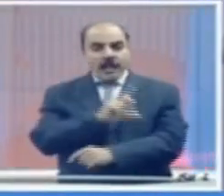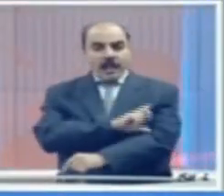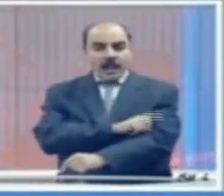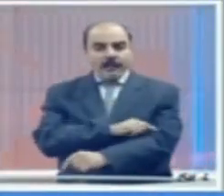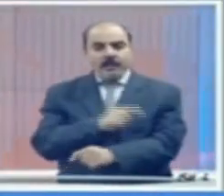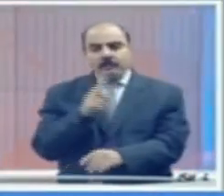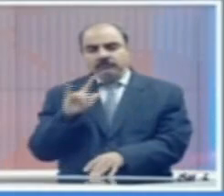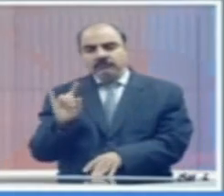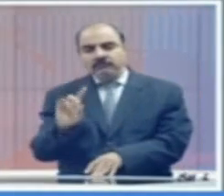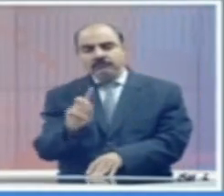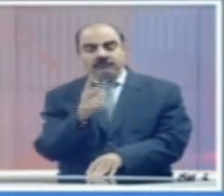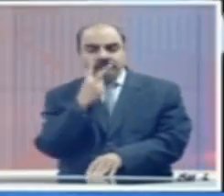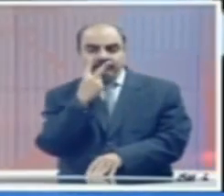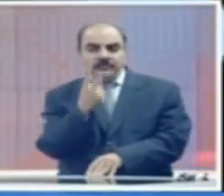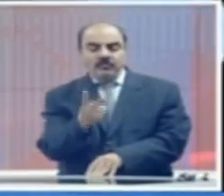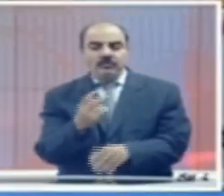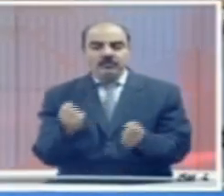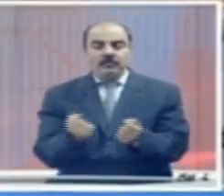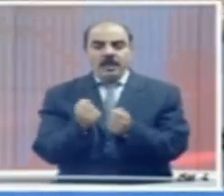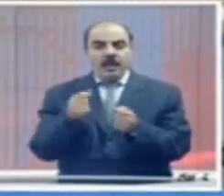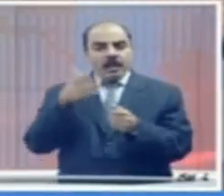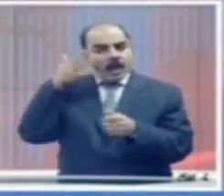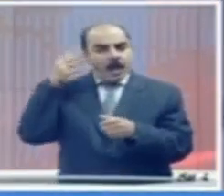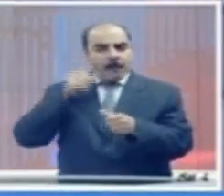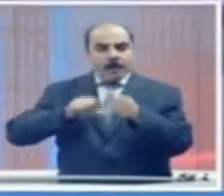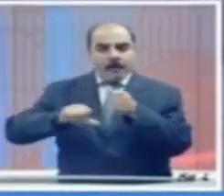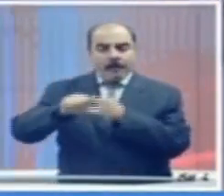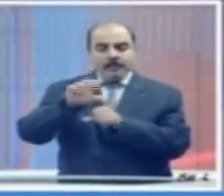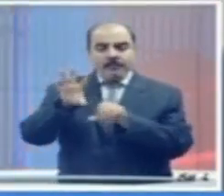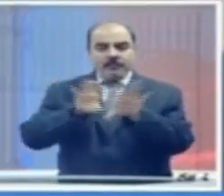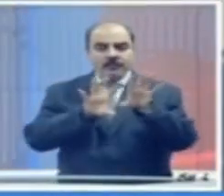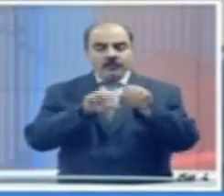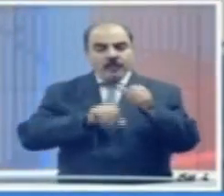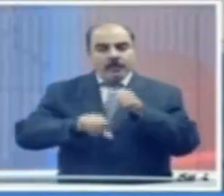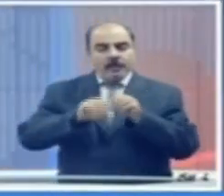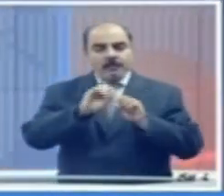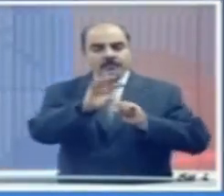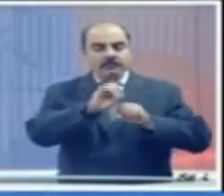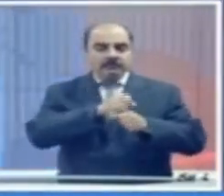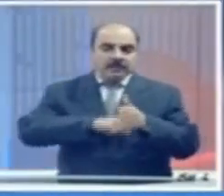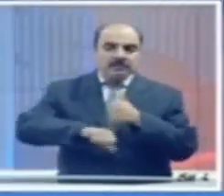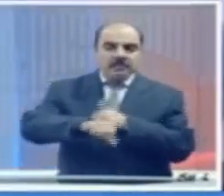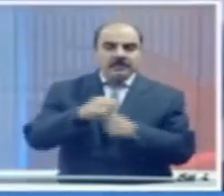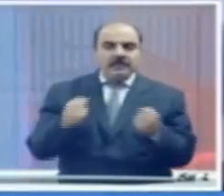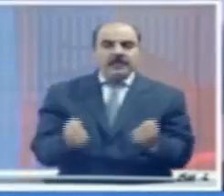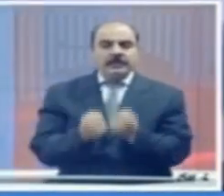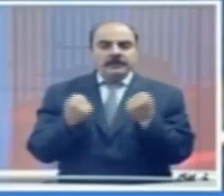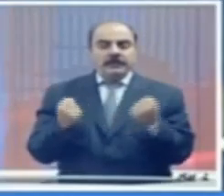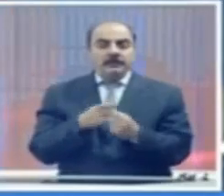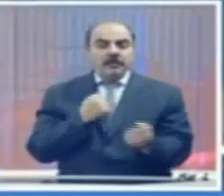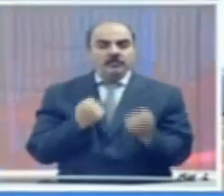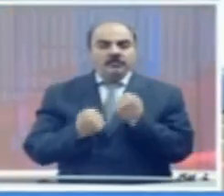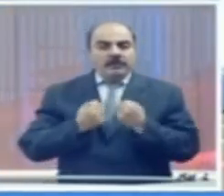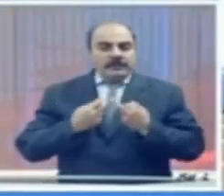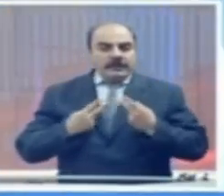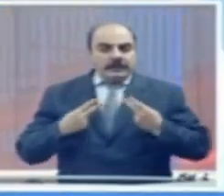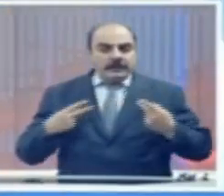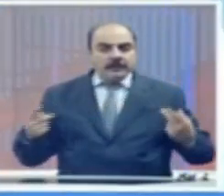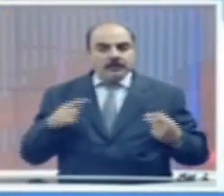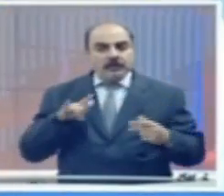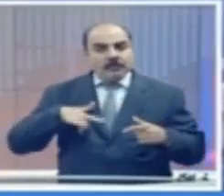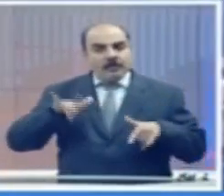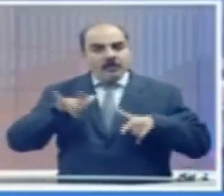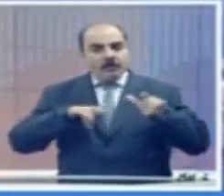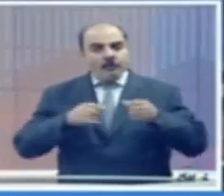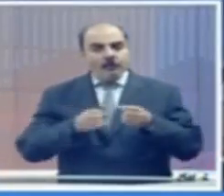والبحرين والسودان والأردن وإيطاليا وألمانيا بصفة مراقب. يشتمل التدريب على تنفيذ العديد من الأنشطة، منها